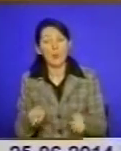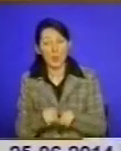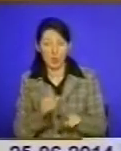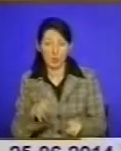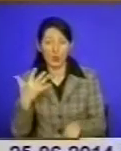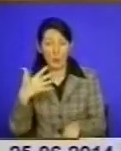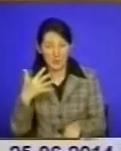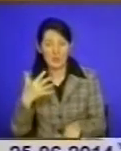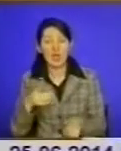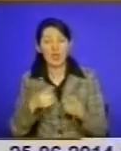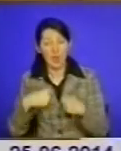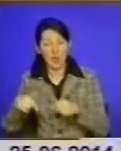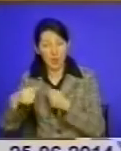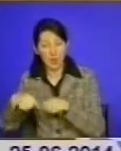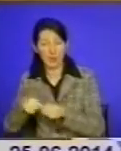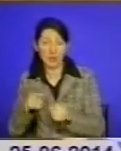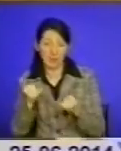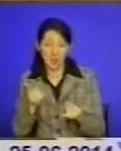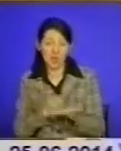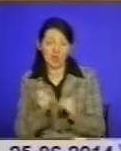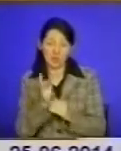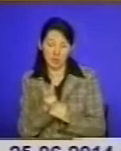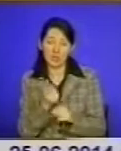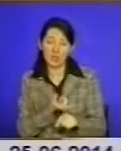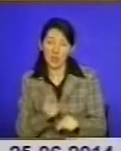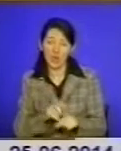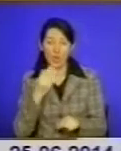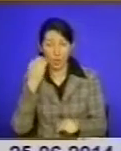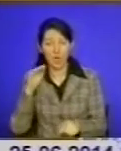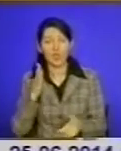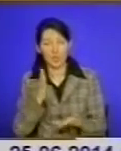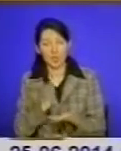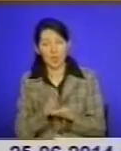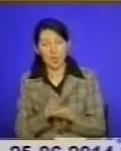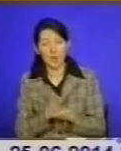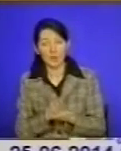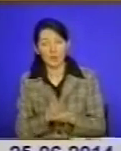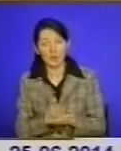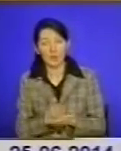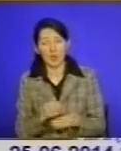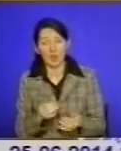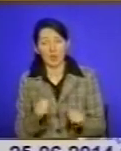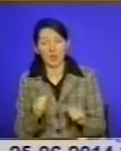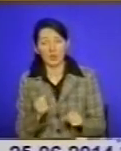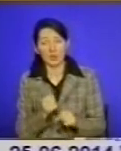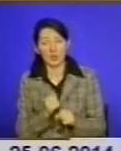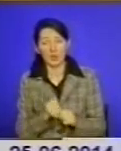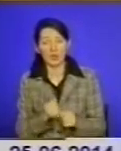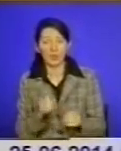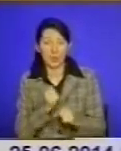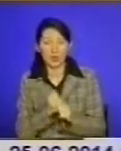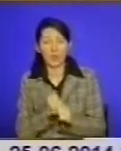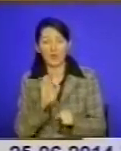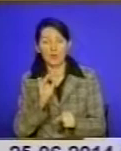стало 13, і набагато краще стало. Але, безумовно, зробити від чи місцево от в селі одного, який мав би